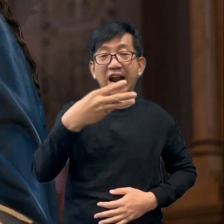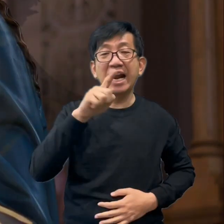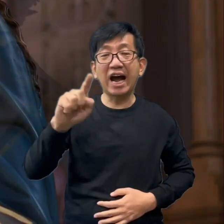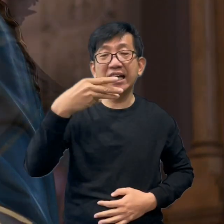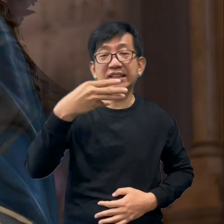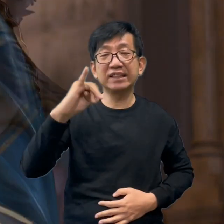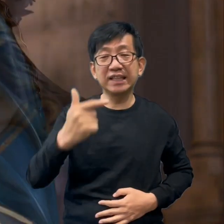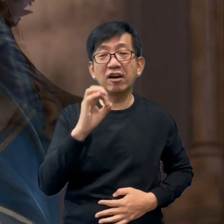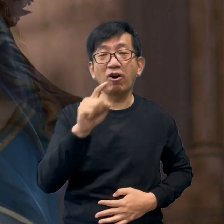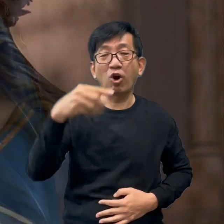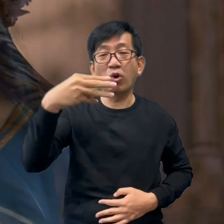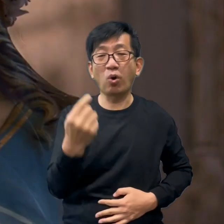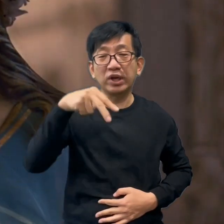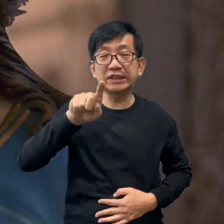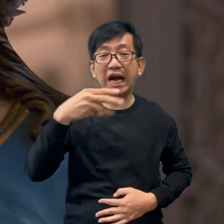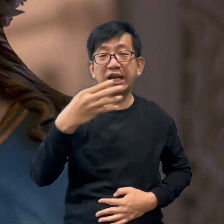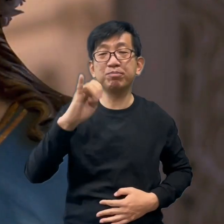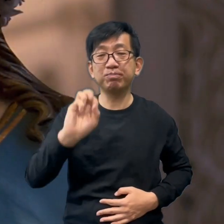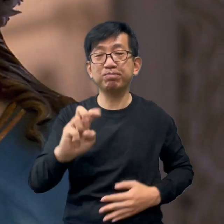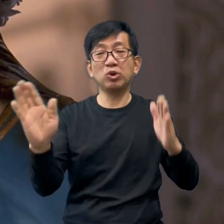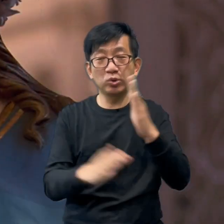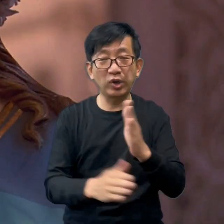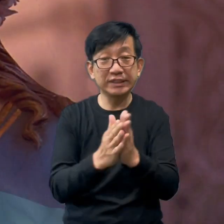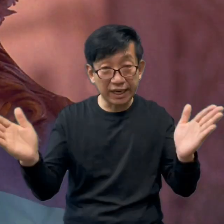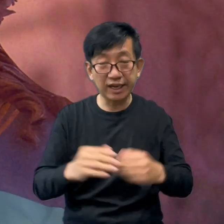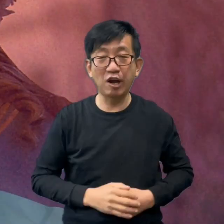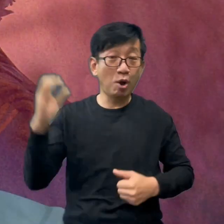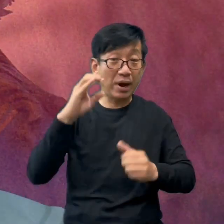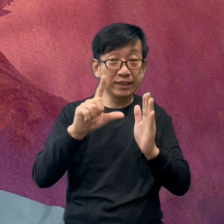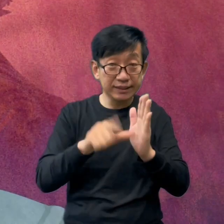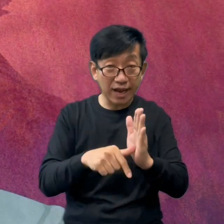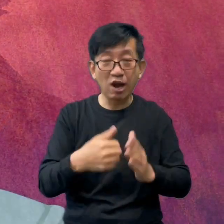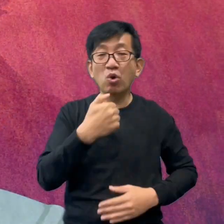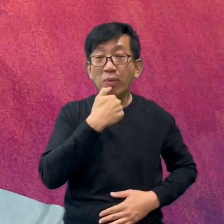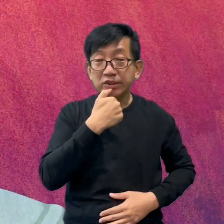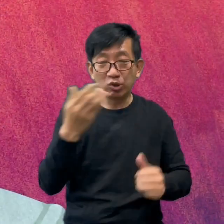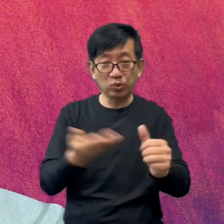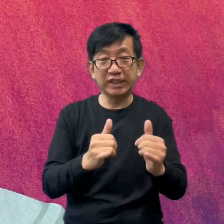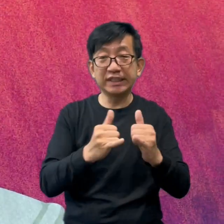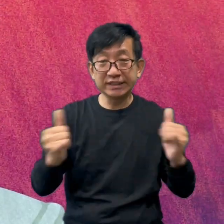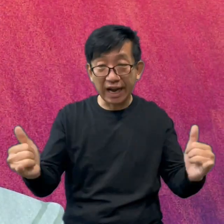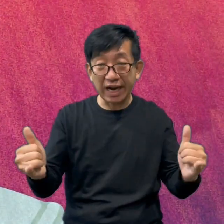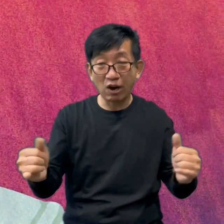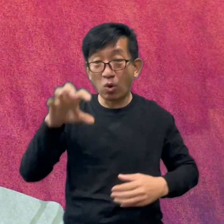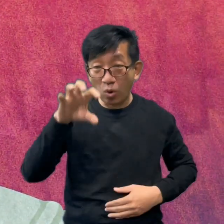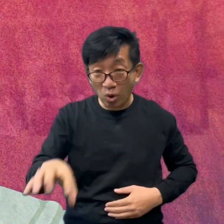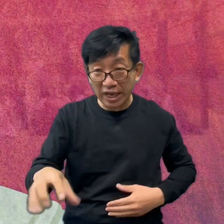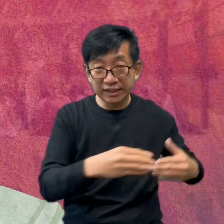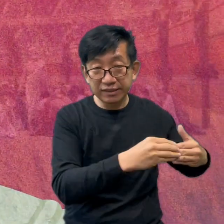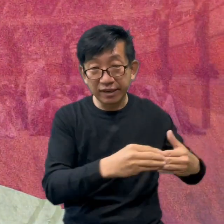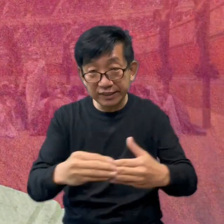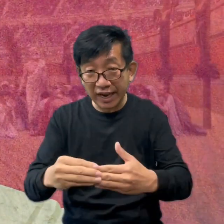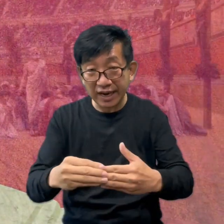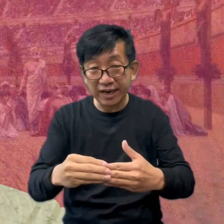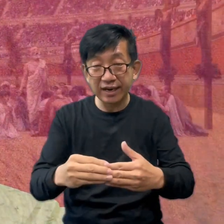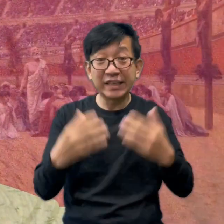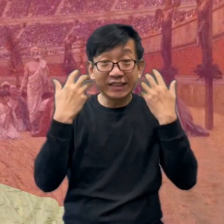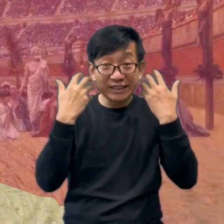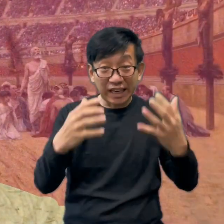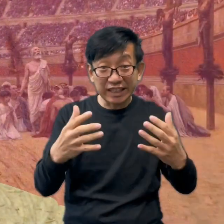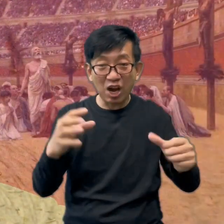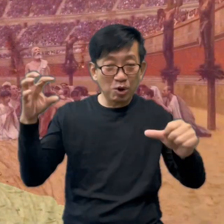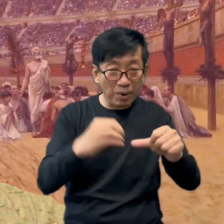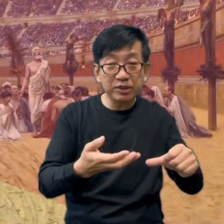라틴어 로사리움에서 나왔습니다. 박해시대 로마에서 순교자들이 원형 경기장으로